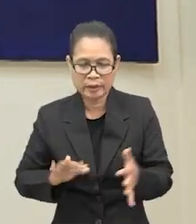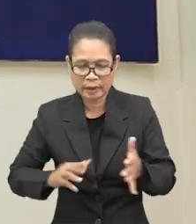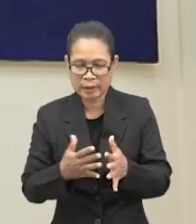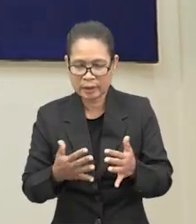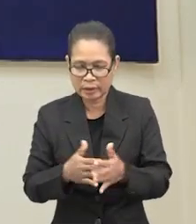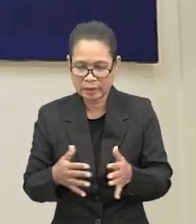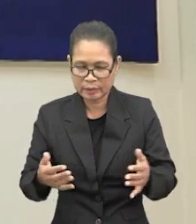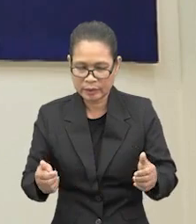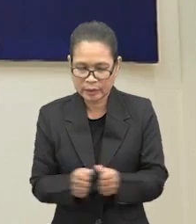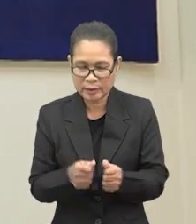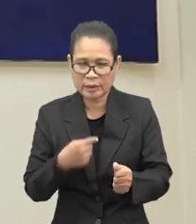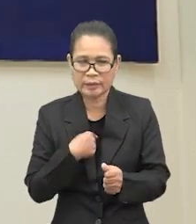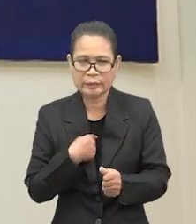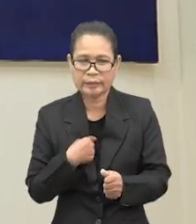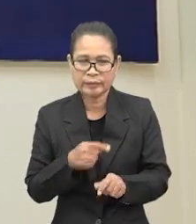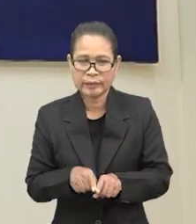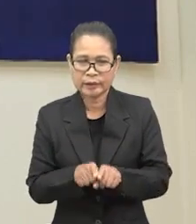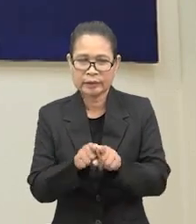rú miết đôi chìa